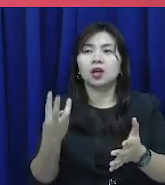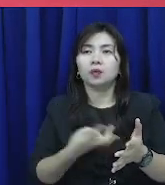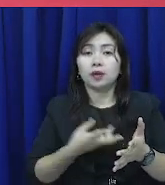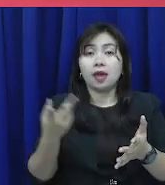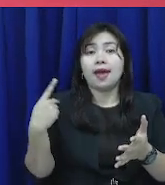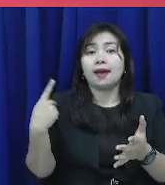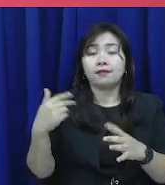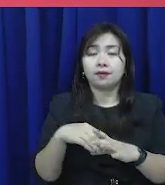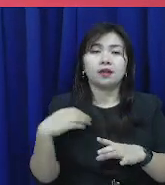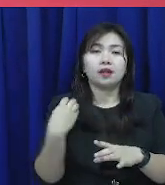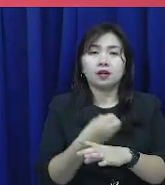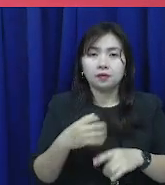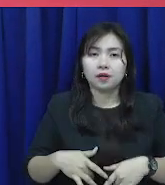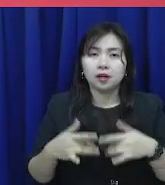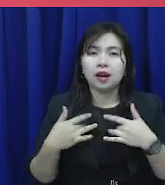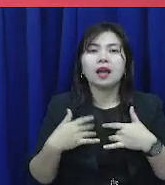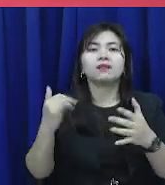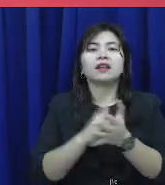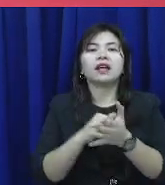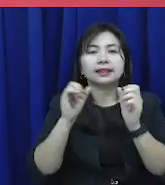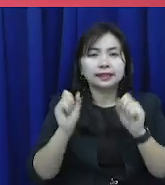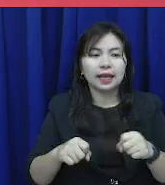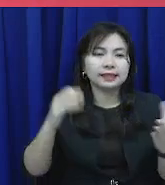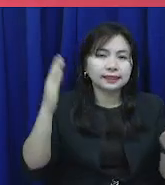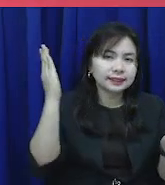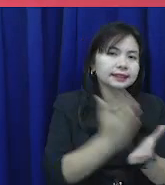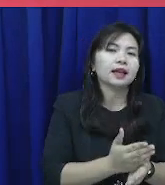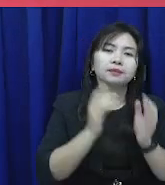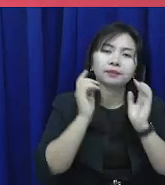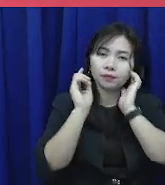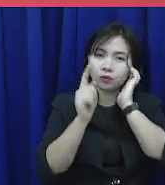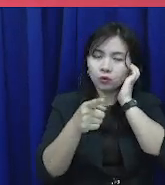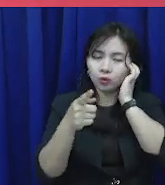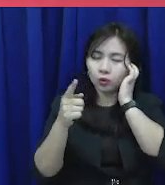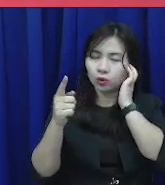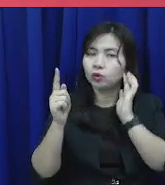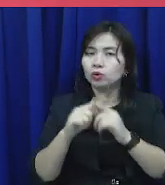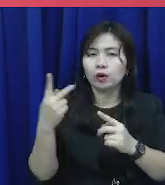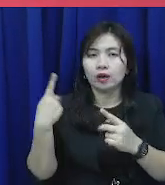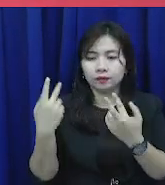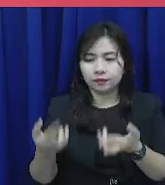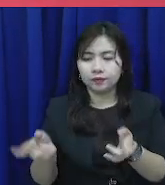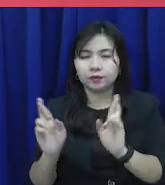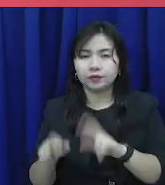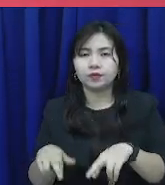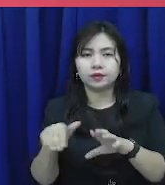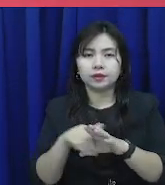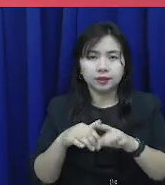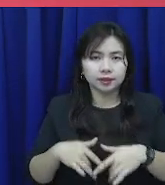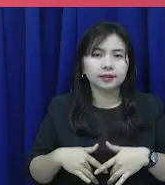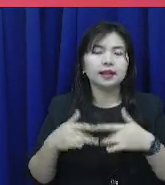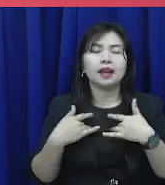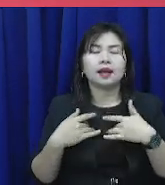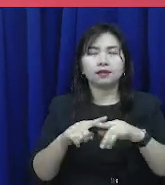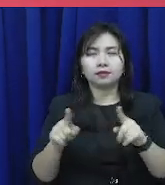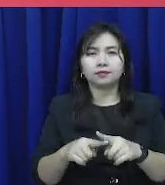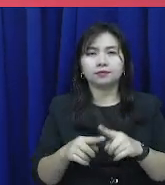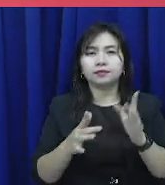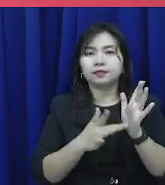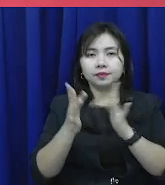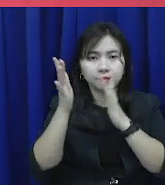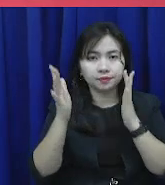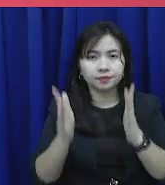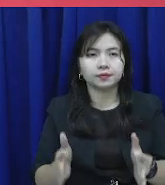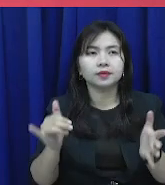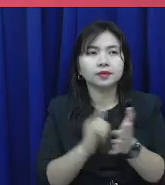na alam naman natin na makakasal sa paglago sa pagbubunga ng seed na ito and not only that I'm just i'm not just only telling